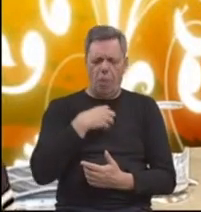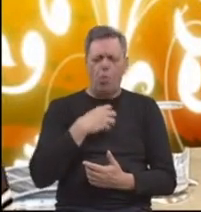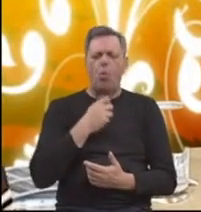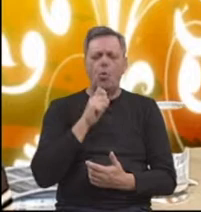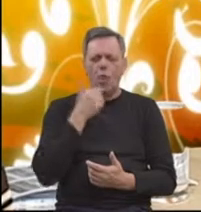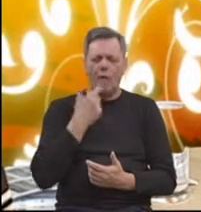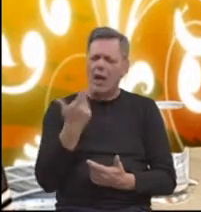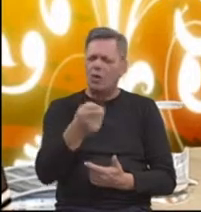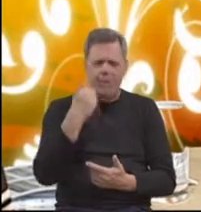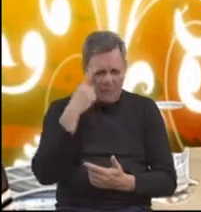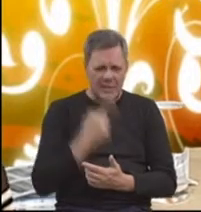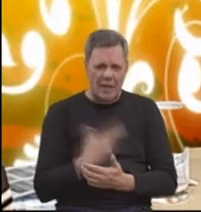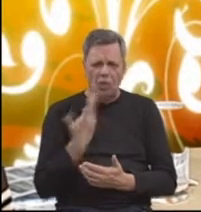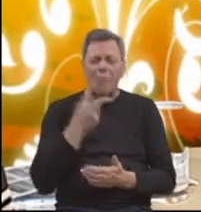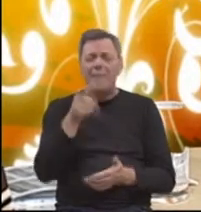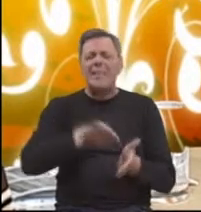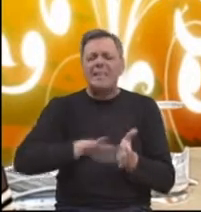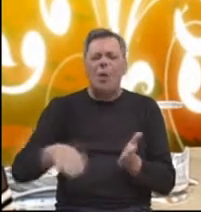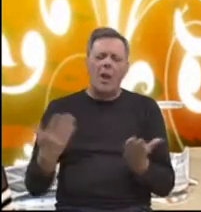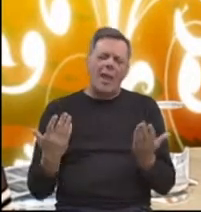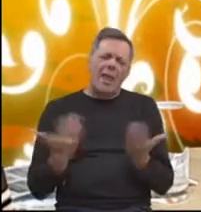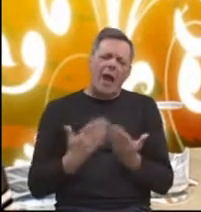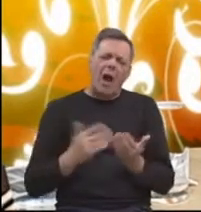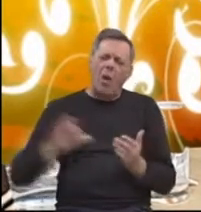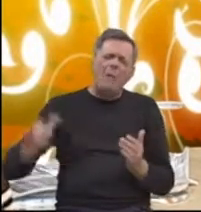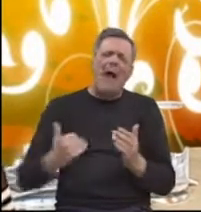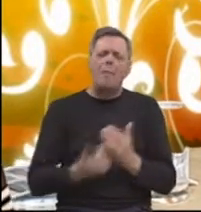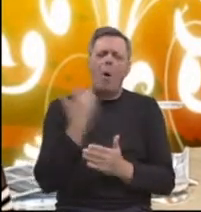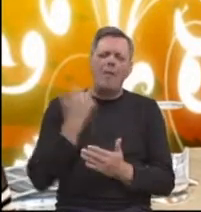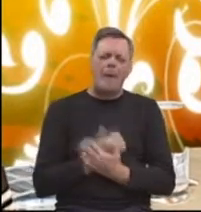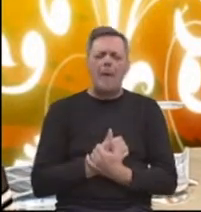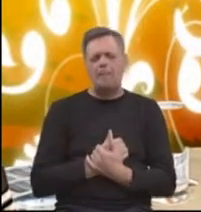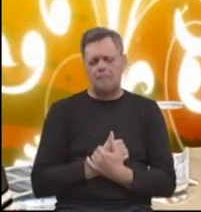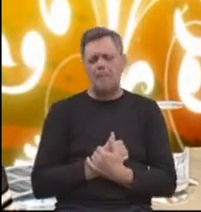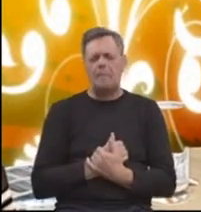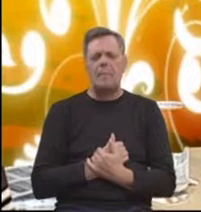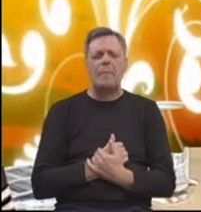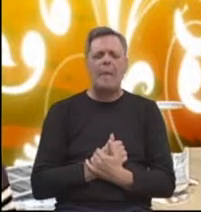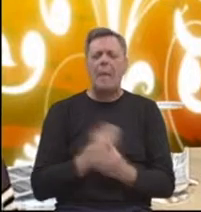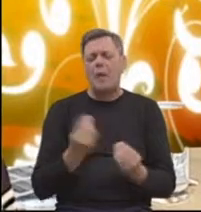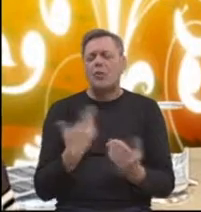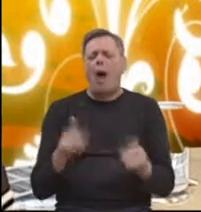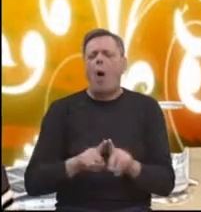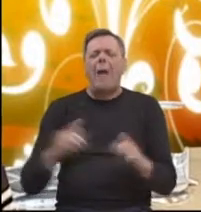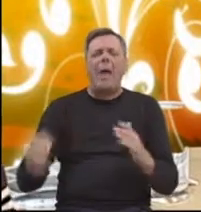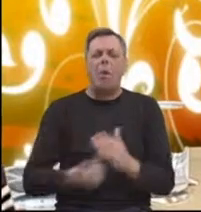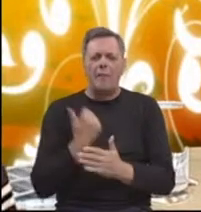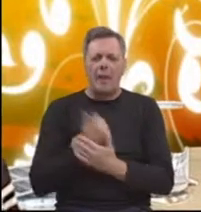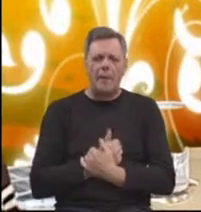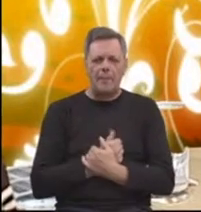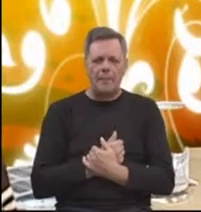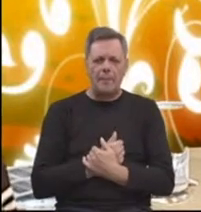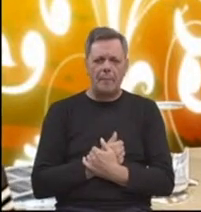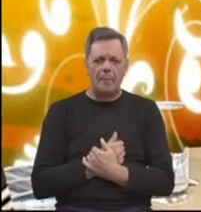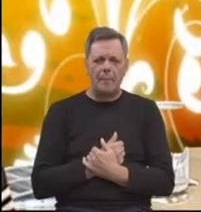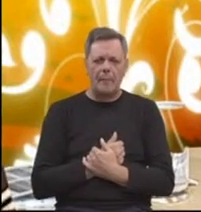Što vi mislite, što bi vi izdvojili kao najnoviji noviteti, ne znam ko će mi reći. Ja ću postavljati pitanje, vi se međusobno dogovarate,